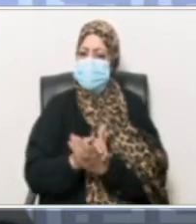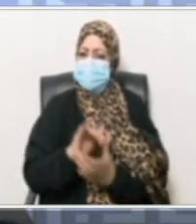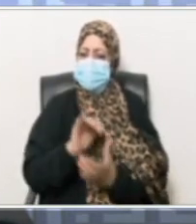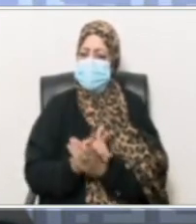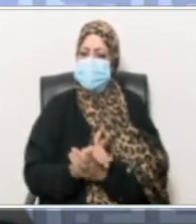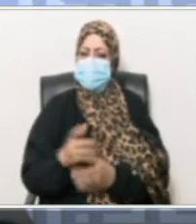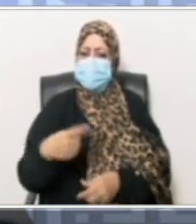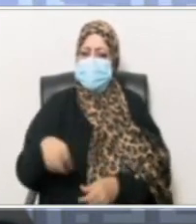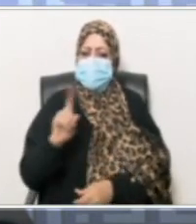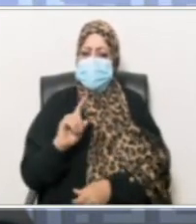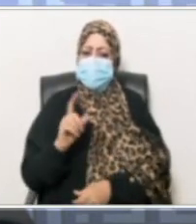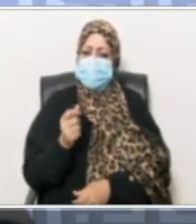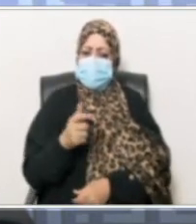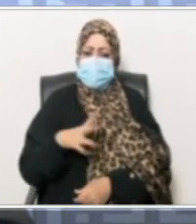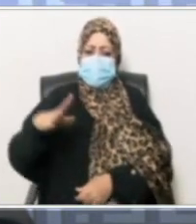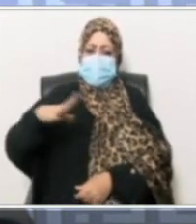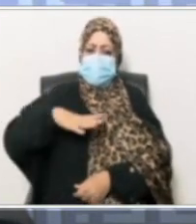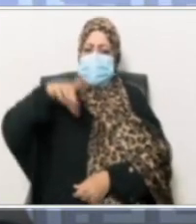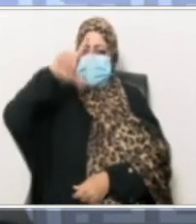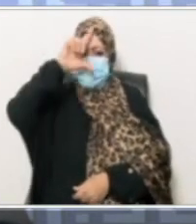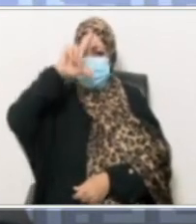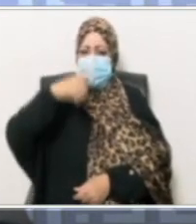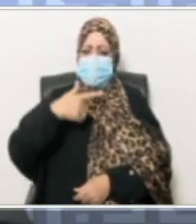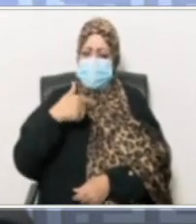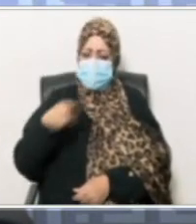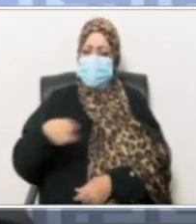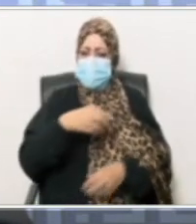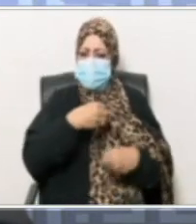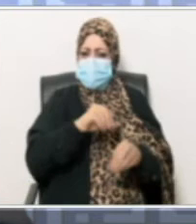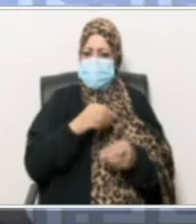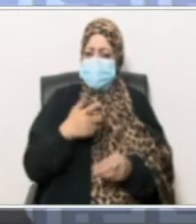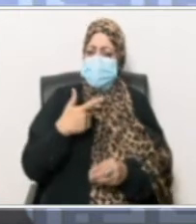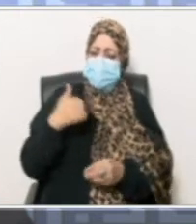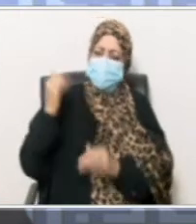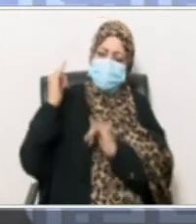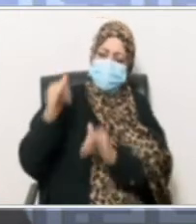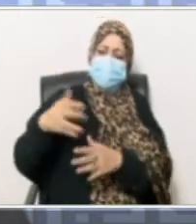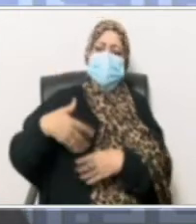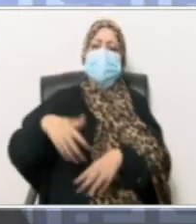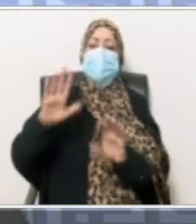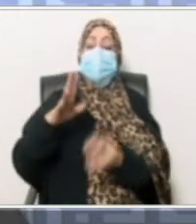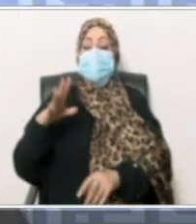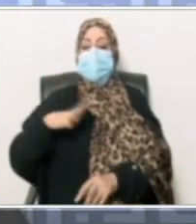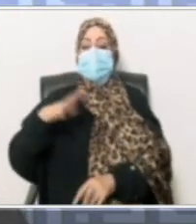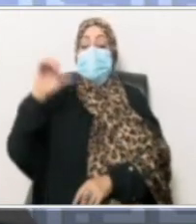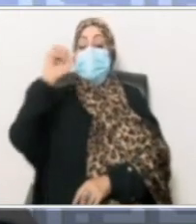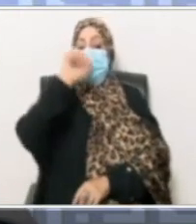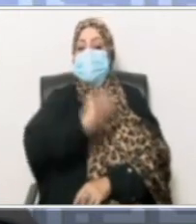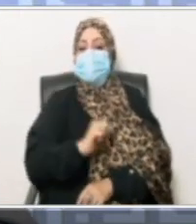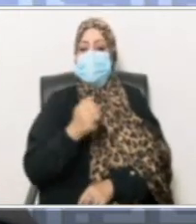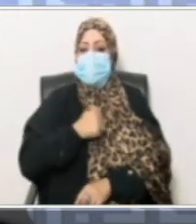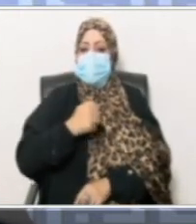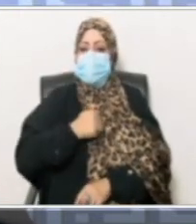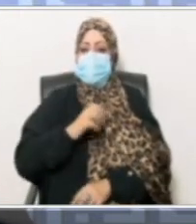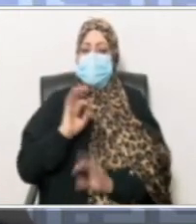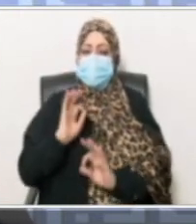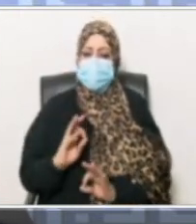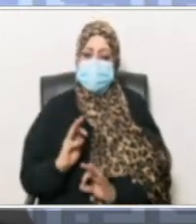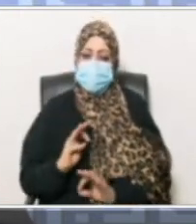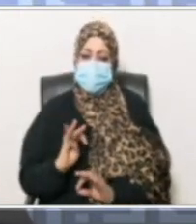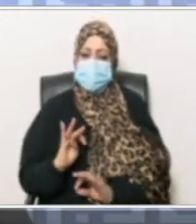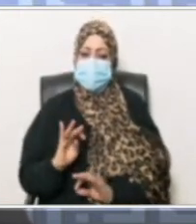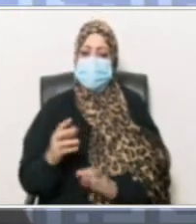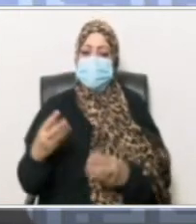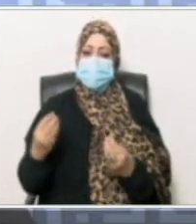الآن، المهم يلصق هو، المهم يلصق قنونة. تعرفوه القنون الخبزة اللي يحطوا فيها في